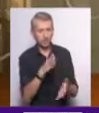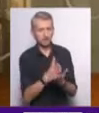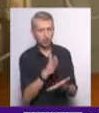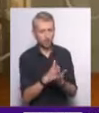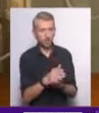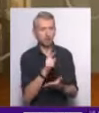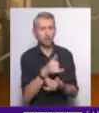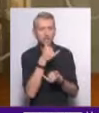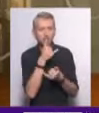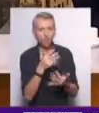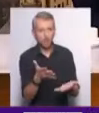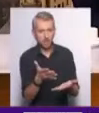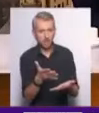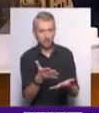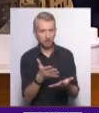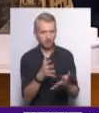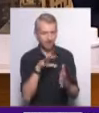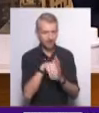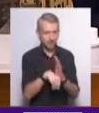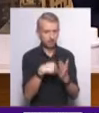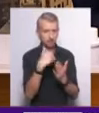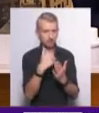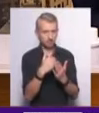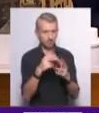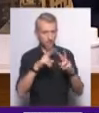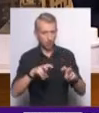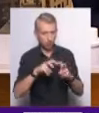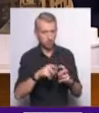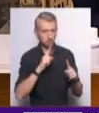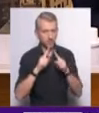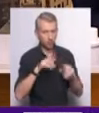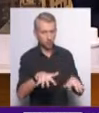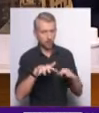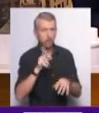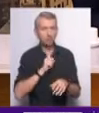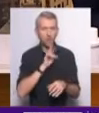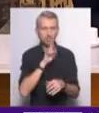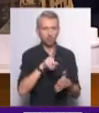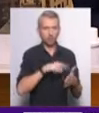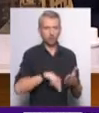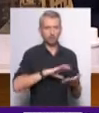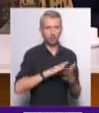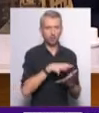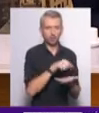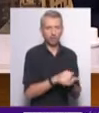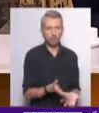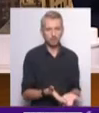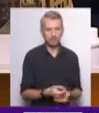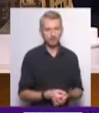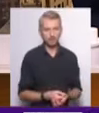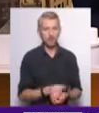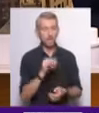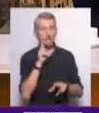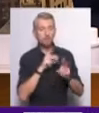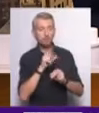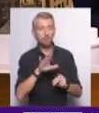розгляді. Його не могли просто ставити на розгляд, угу. скажімо так, пленарного засідання, допоки не буде розірвано договір оренди. Угу. І сподіваюсь,